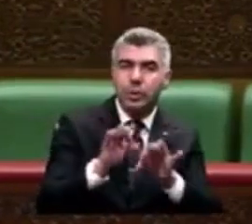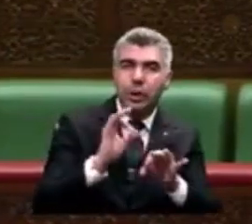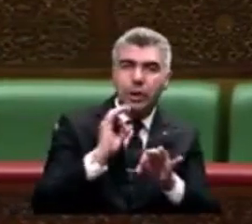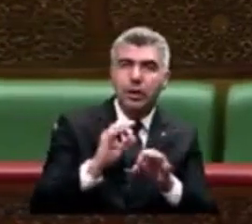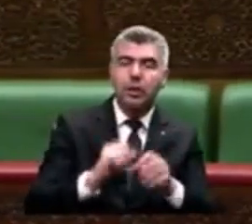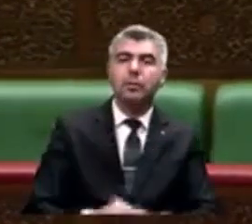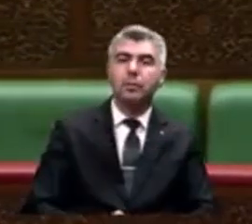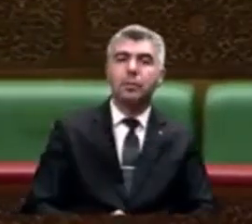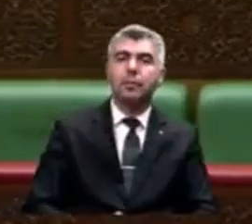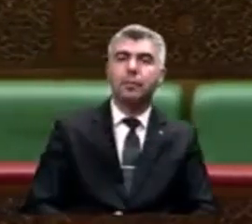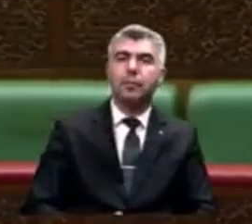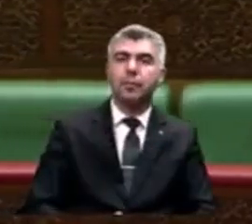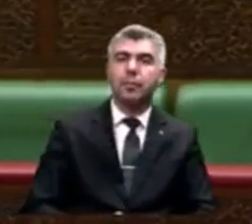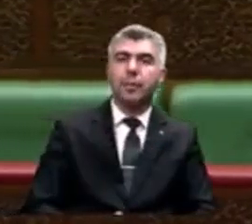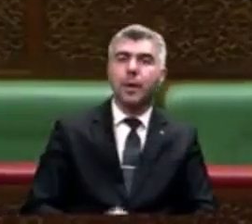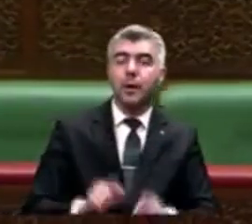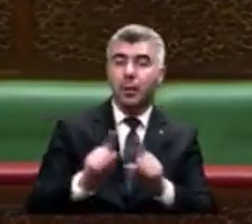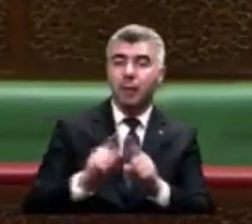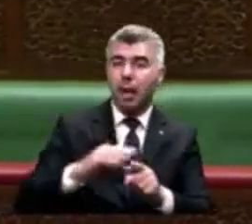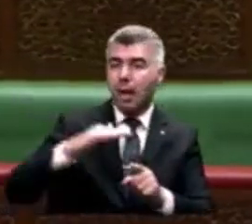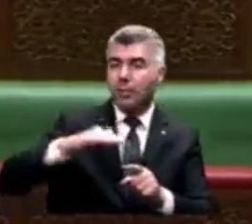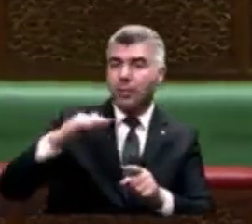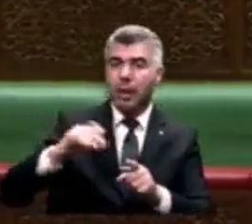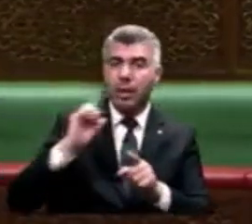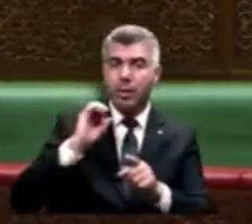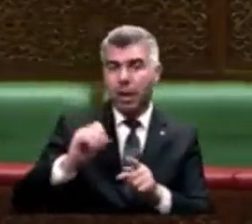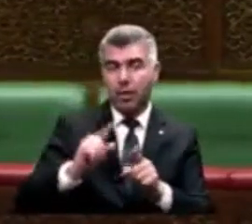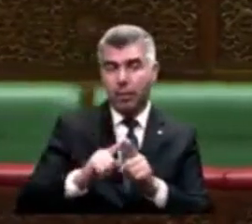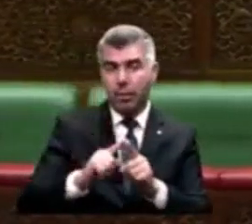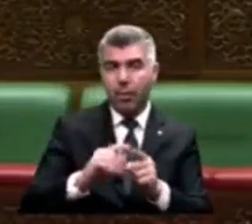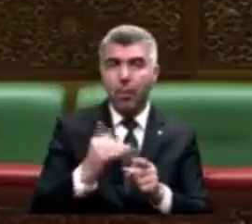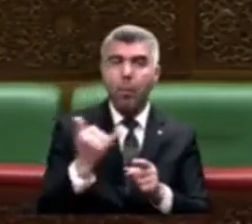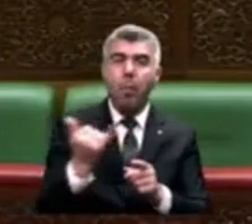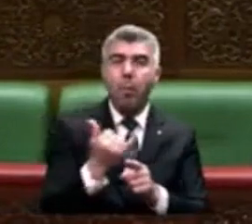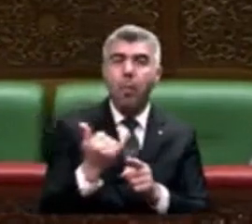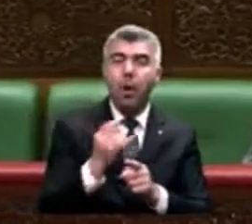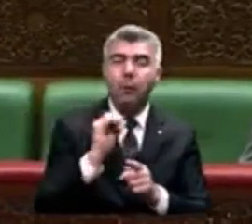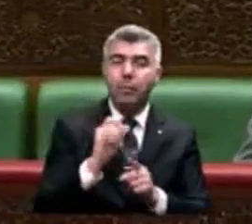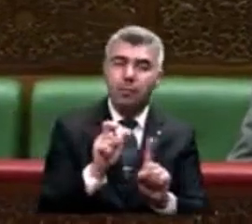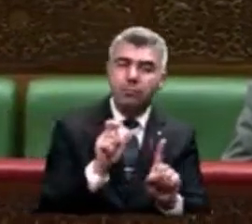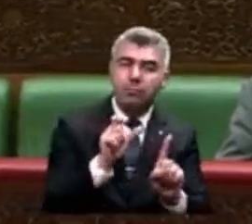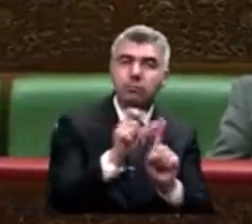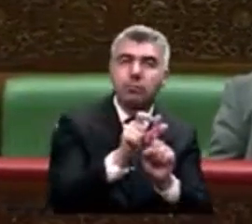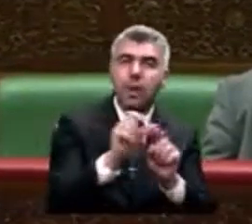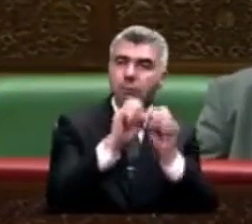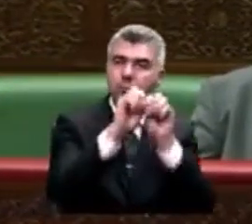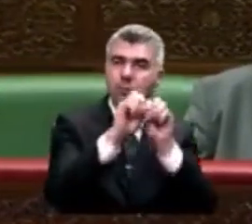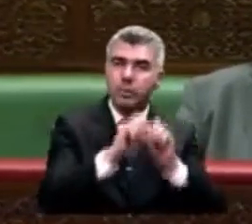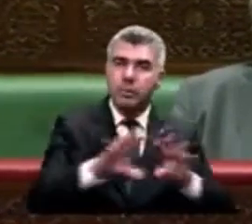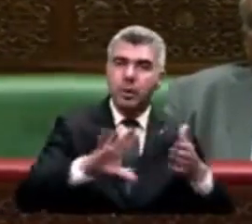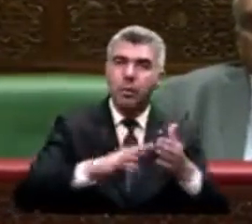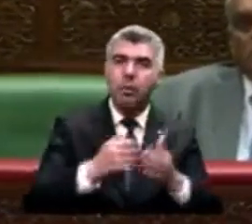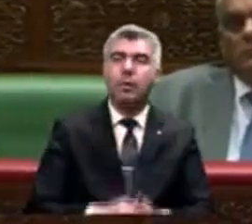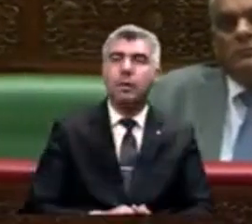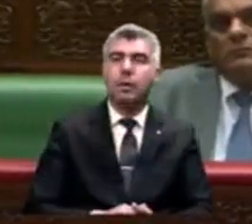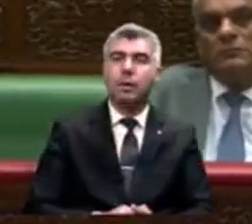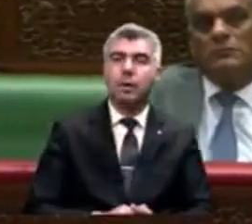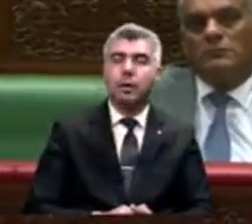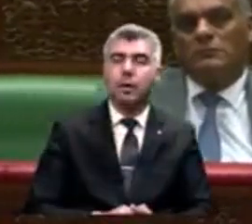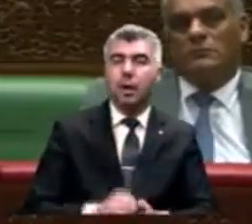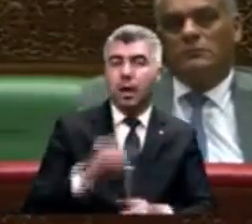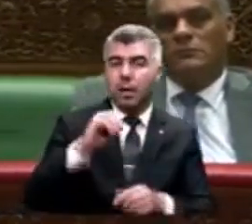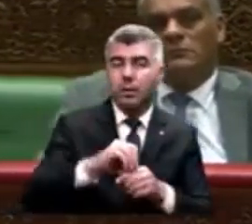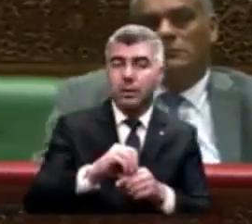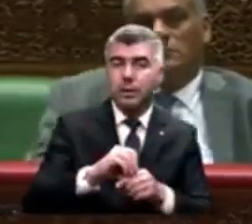للتدخل: محور التلميذ، وذلك بإرساء تعليم أولي ذي جودة ومعمم، وكذا